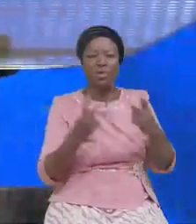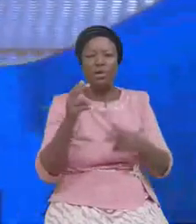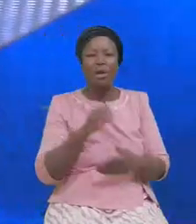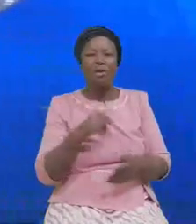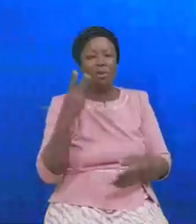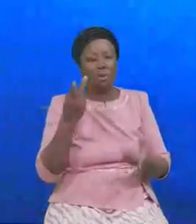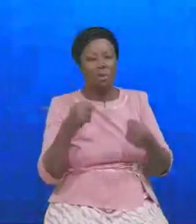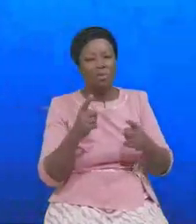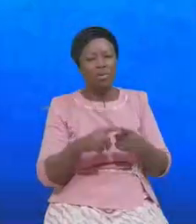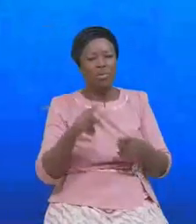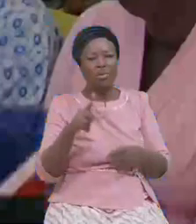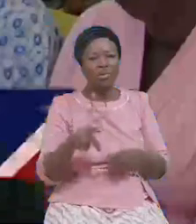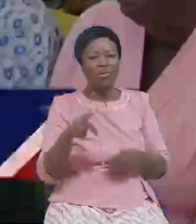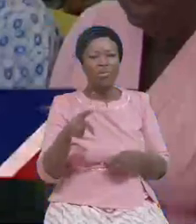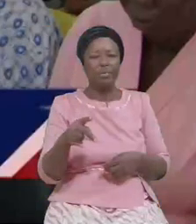Psaume 106,